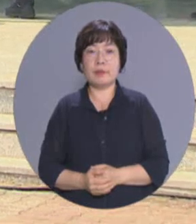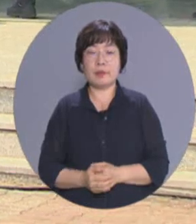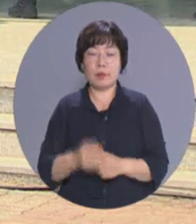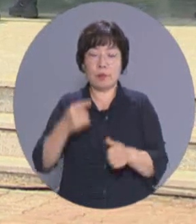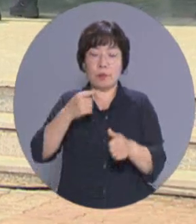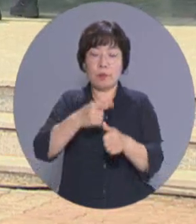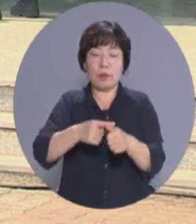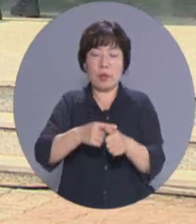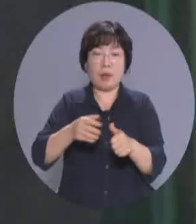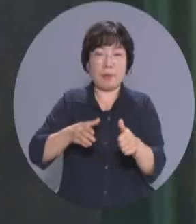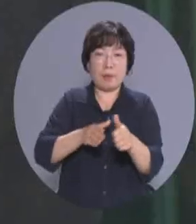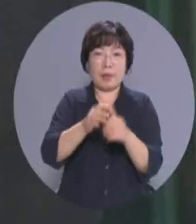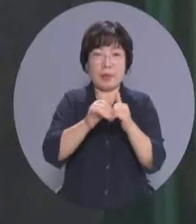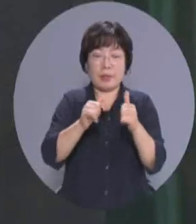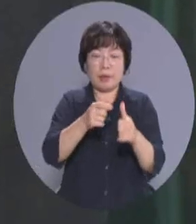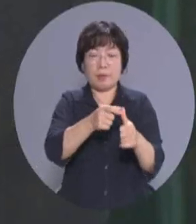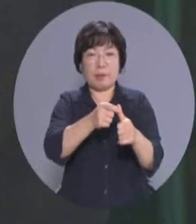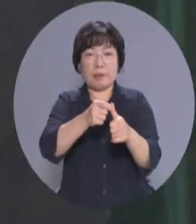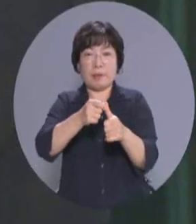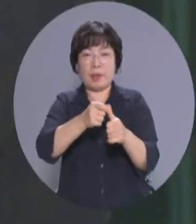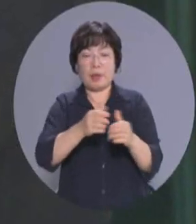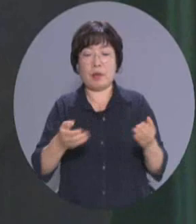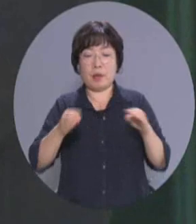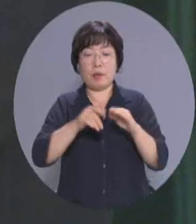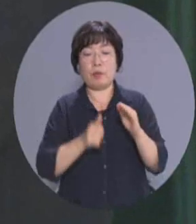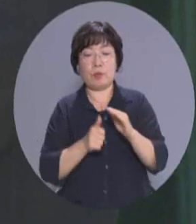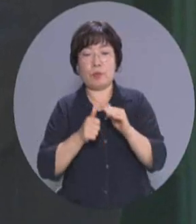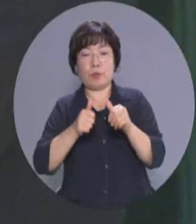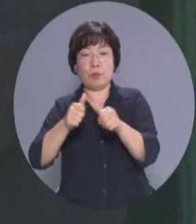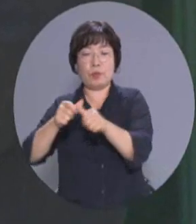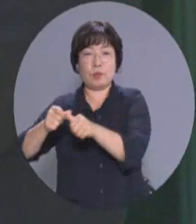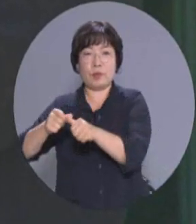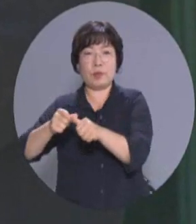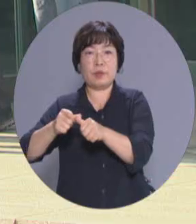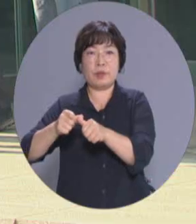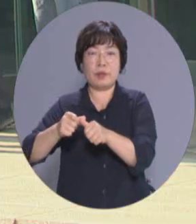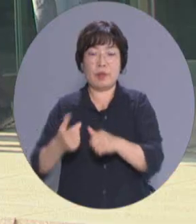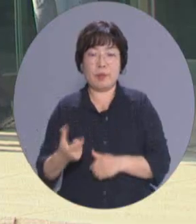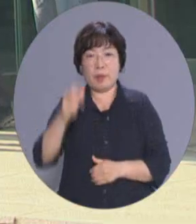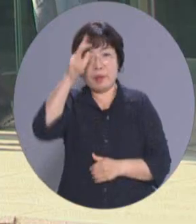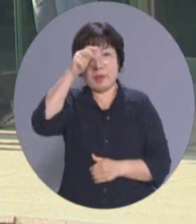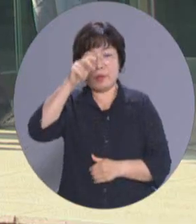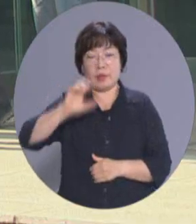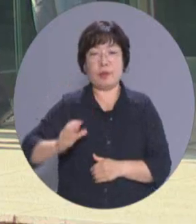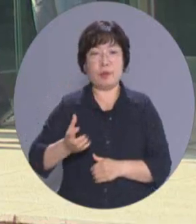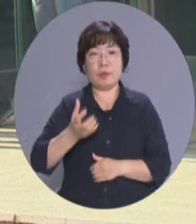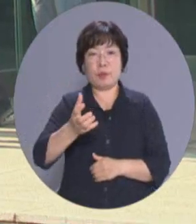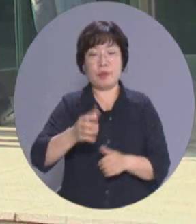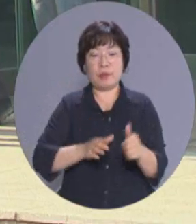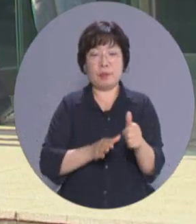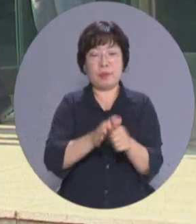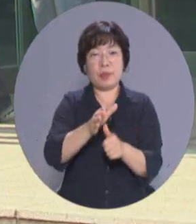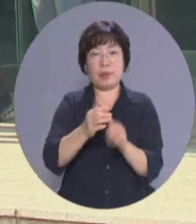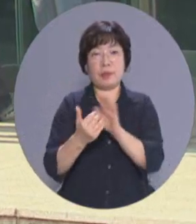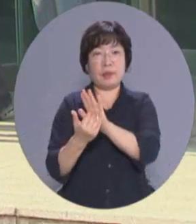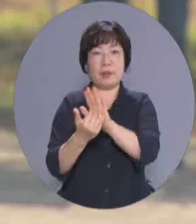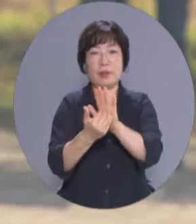흉기를 든 테러범들이 인질을 위협하며 건물 밖으로 나옵니다. 곧바로 경찰과 군인들이 테러범을